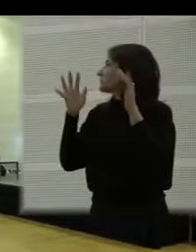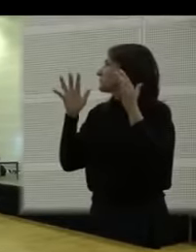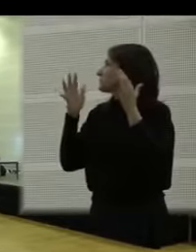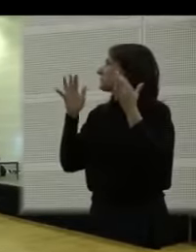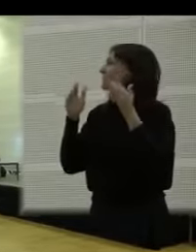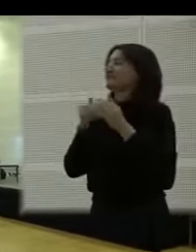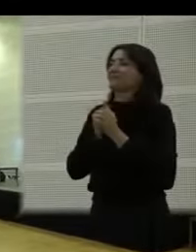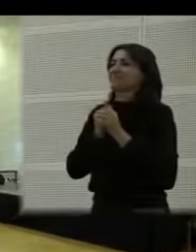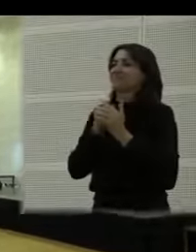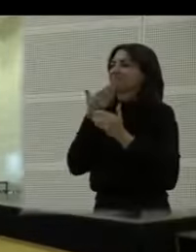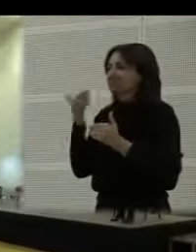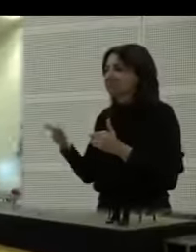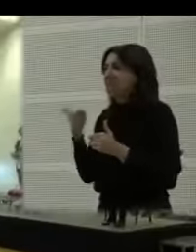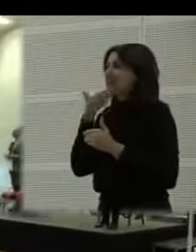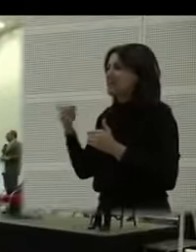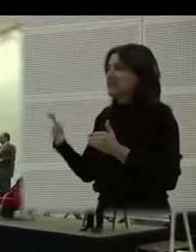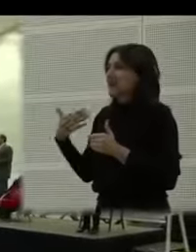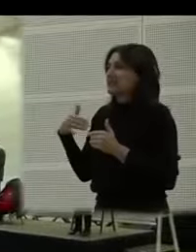Grazie.